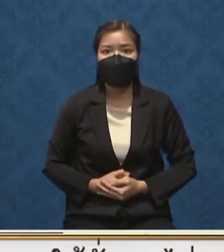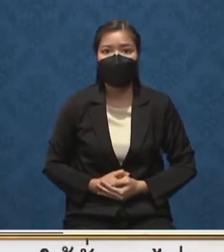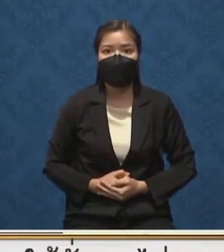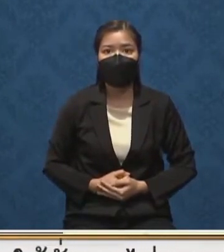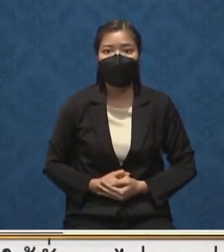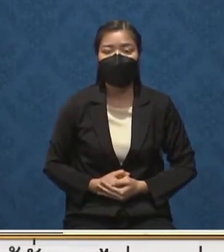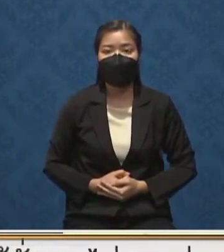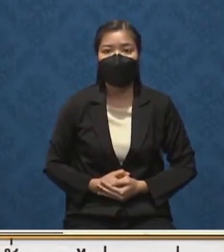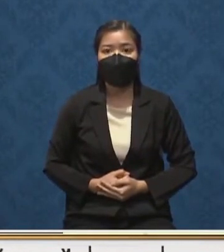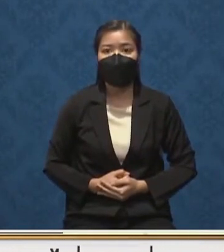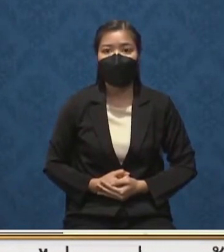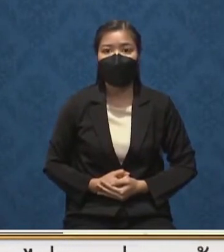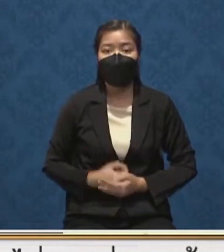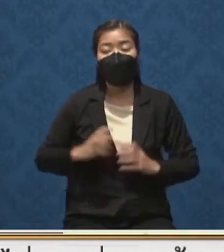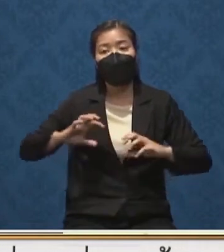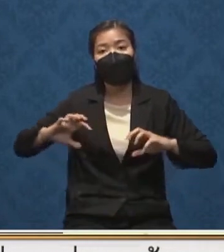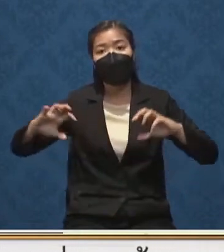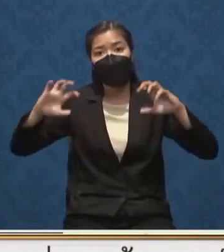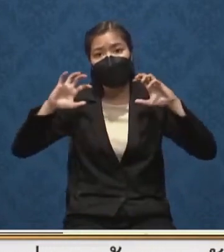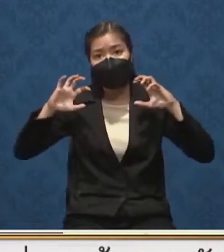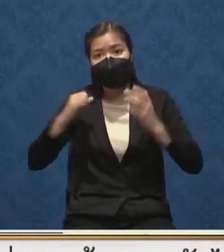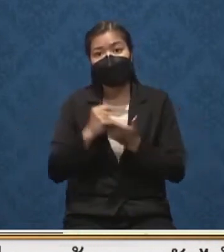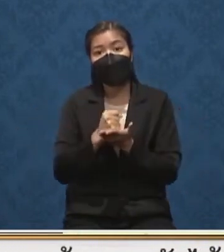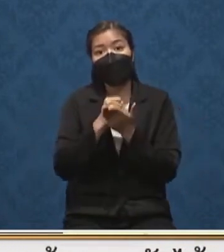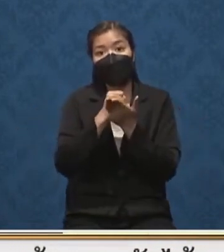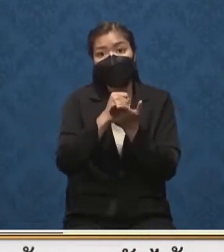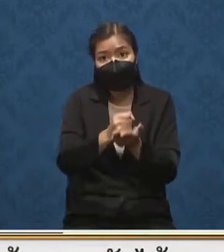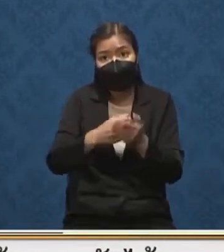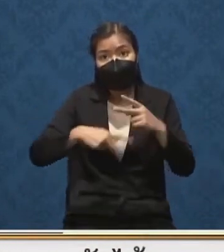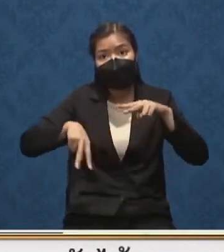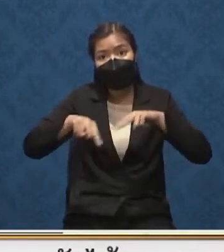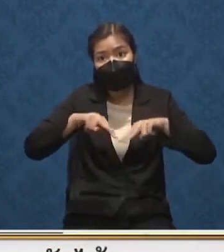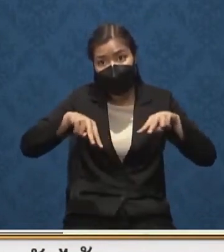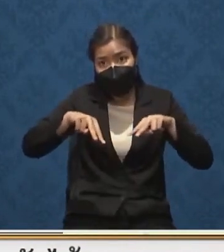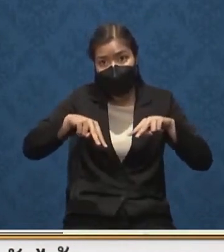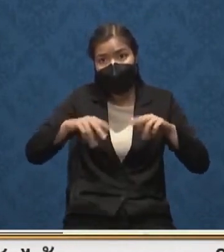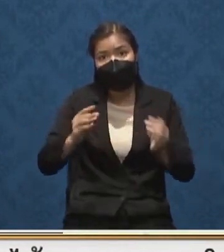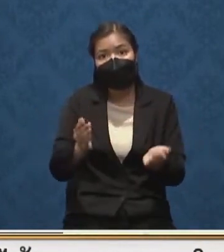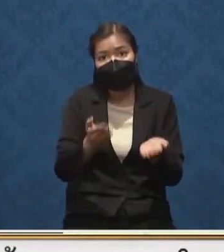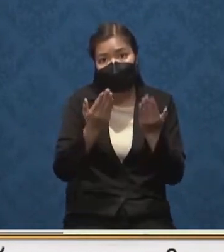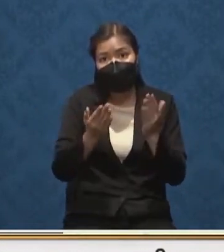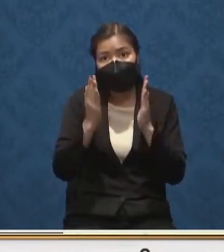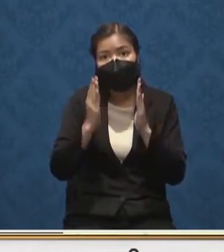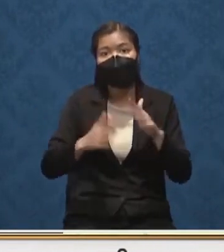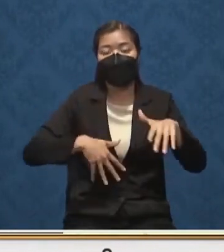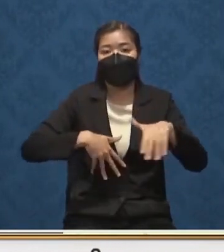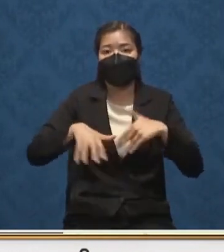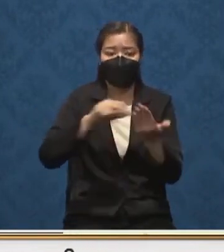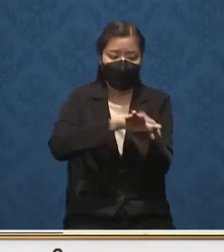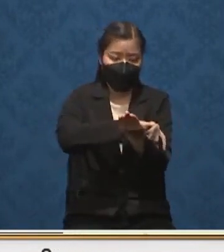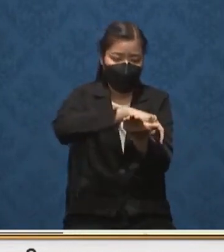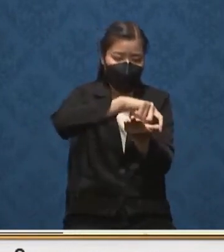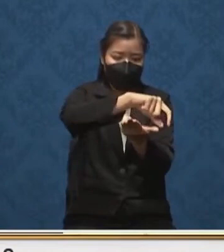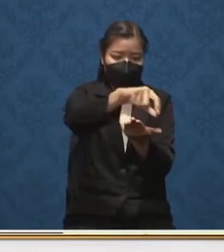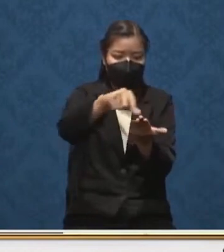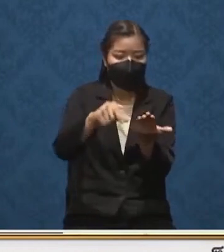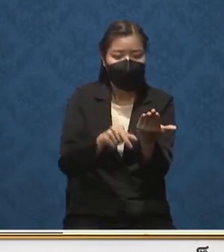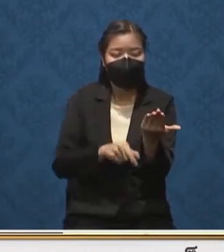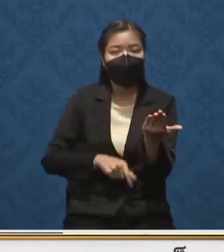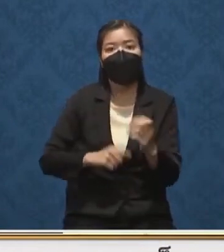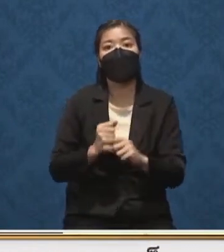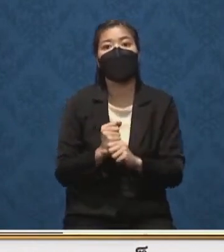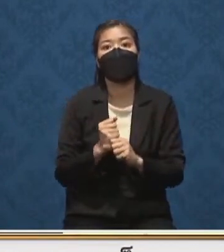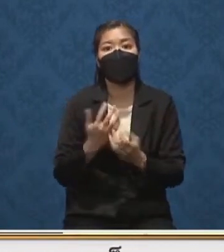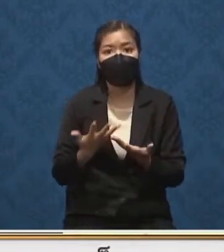กับคนชายขอบคนอ่อนด้อยกลุ่มเปราะบางอย่างไรเรื่องของการกินอยู่ดูแลไม่ใช่ดูเฉพาะกลุ่มชาวเล